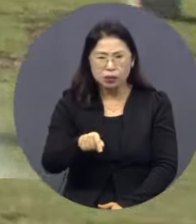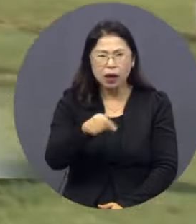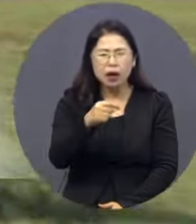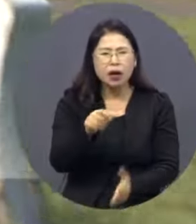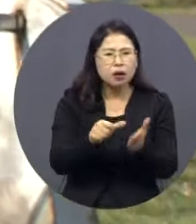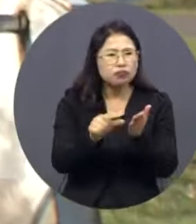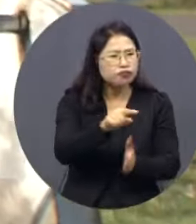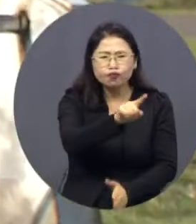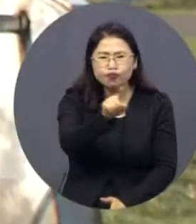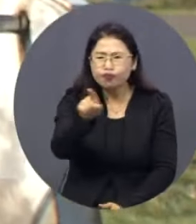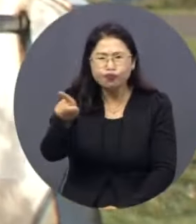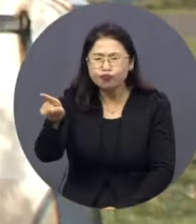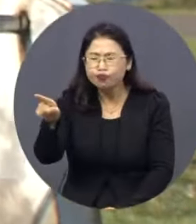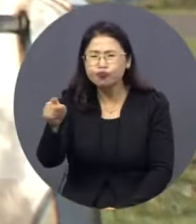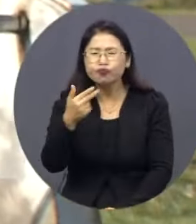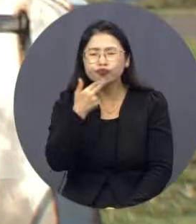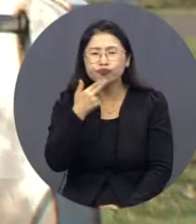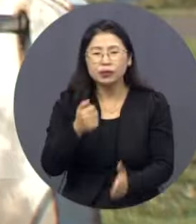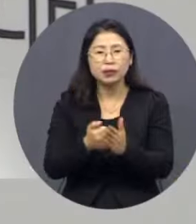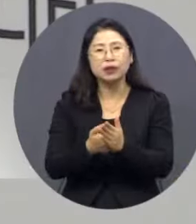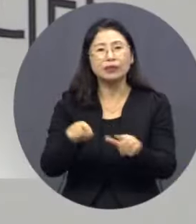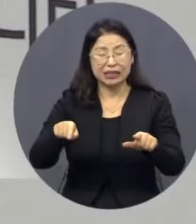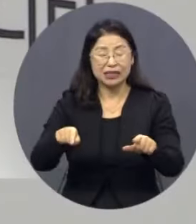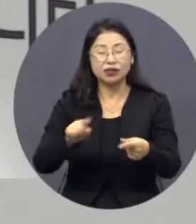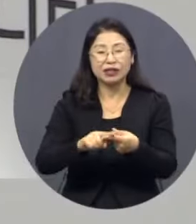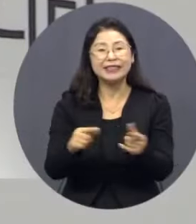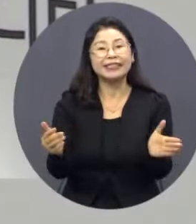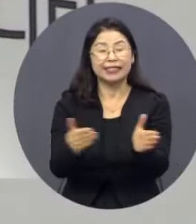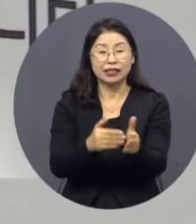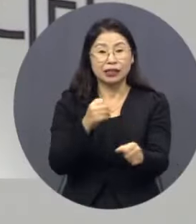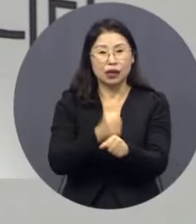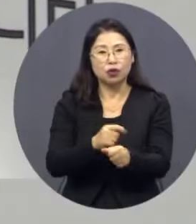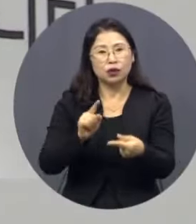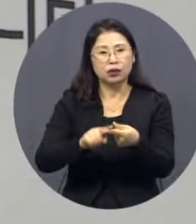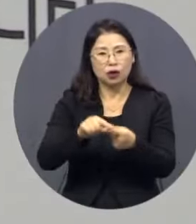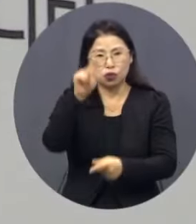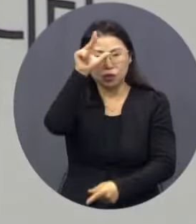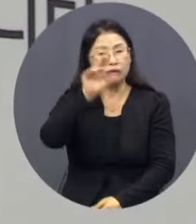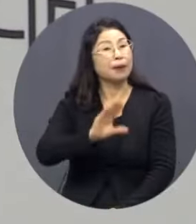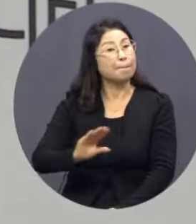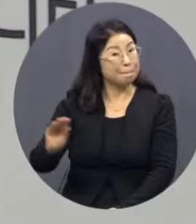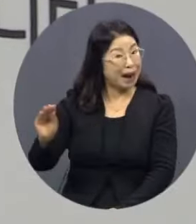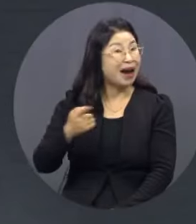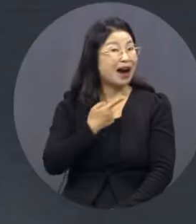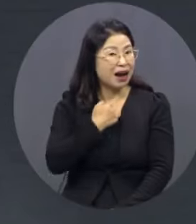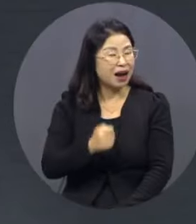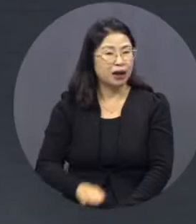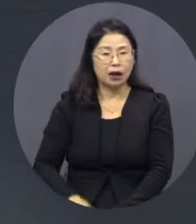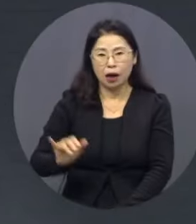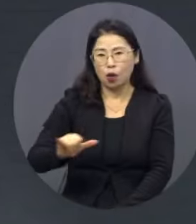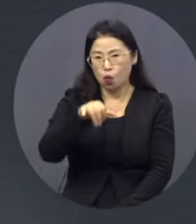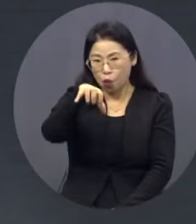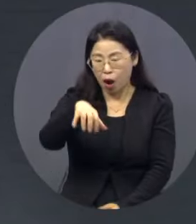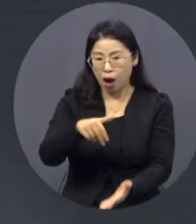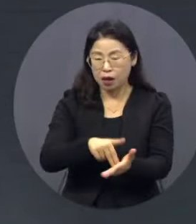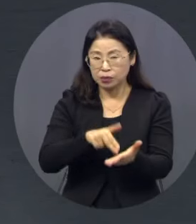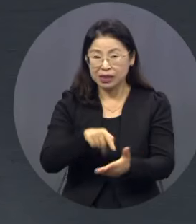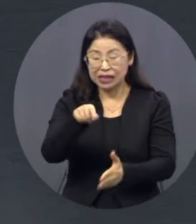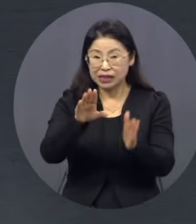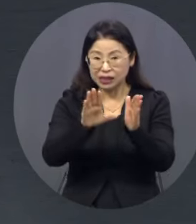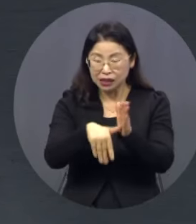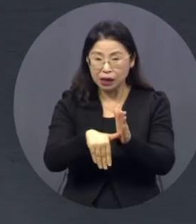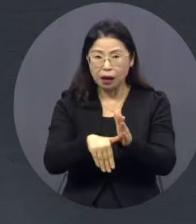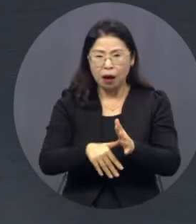비행물체를 발견하지 못했다며 사건을 종결시키고 그대로 돌아갔습니다. 공항공사는